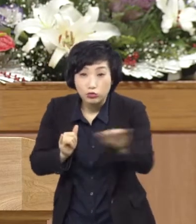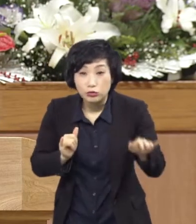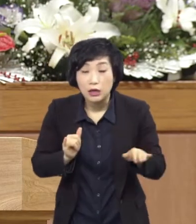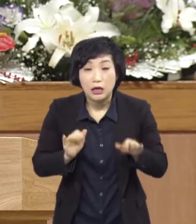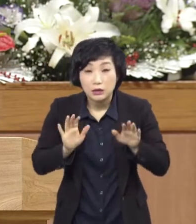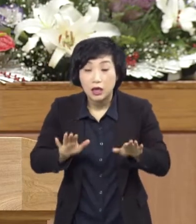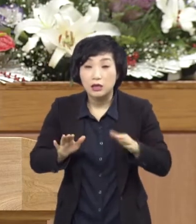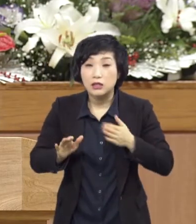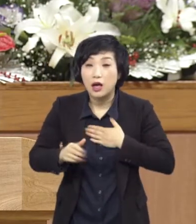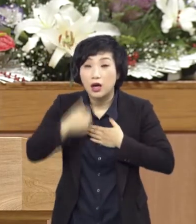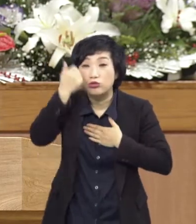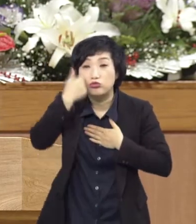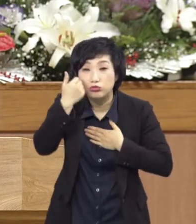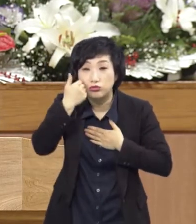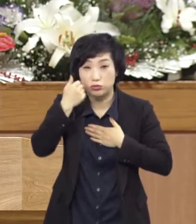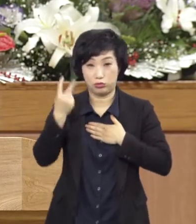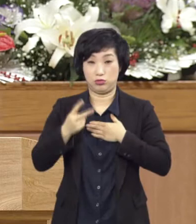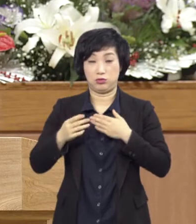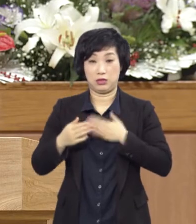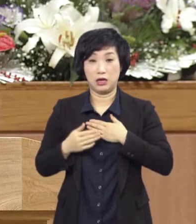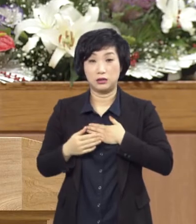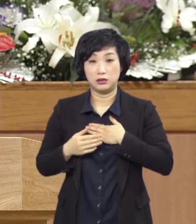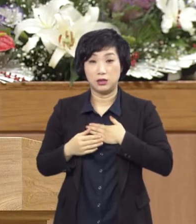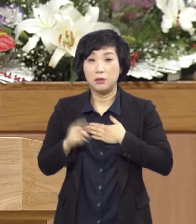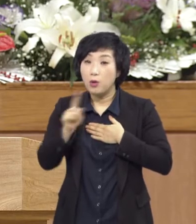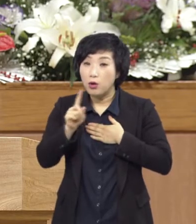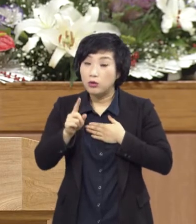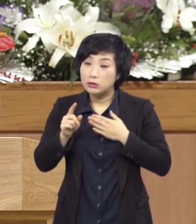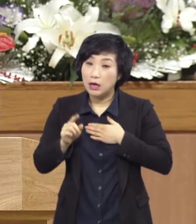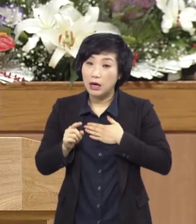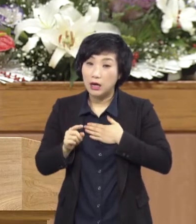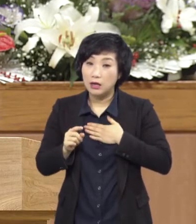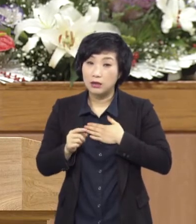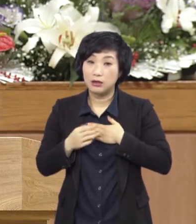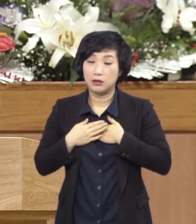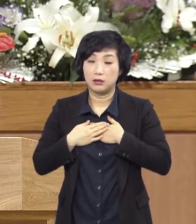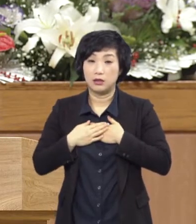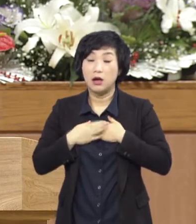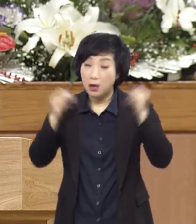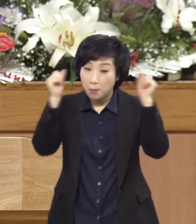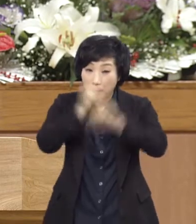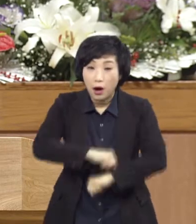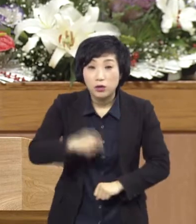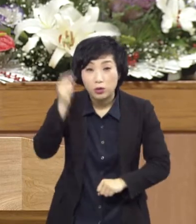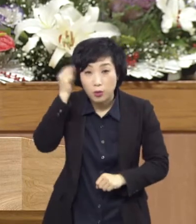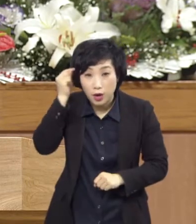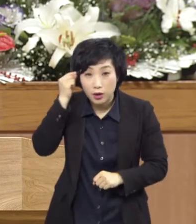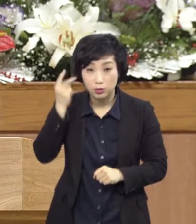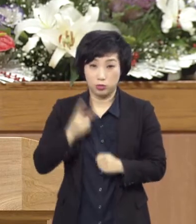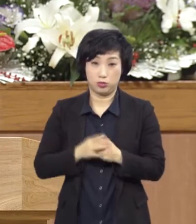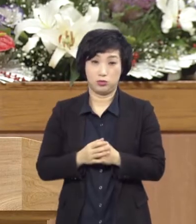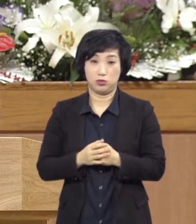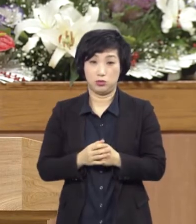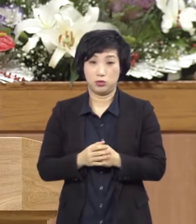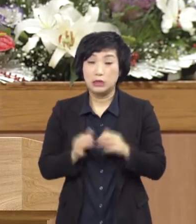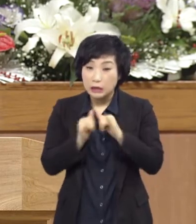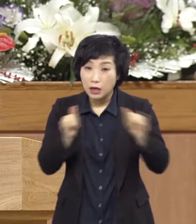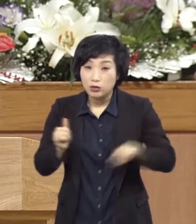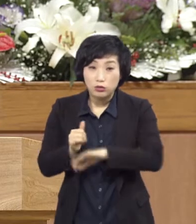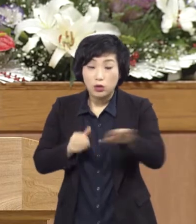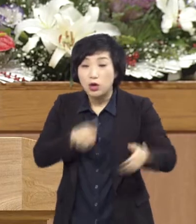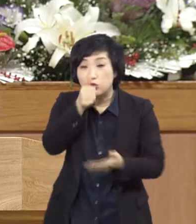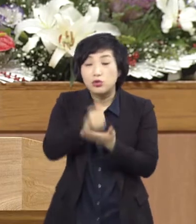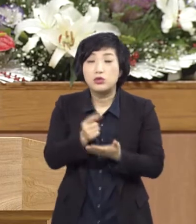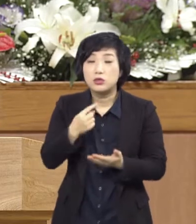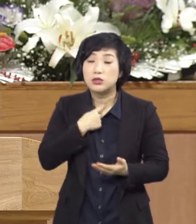어떤 존재며 인간은 어떻게 해서 망하게 되었고 어떻게 해서 죄를